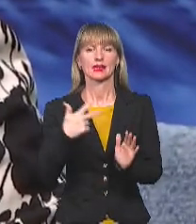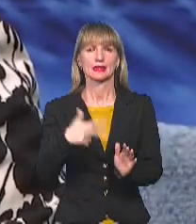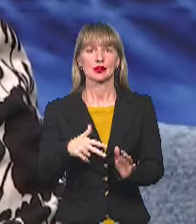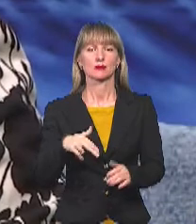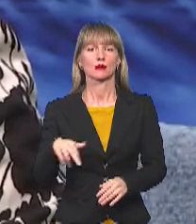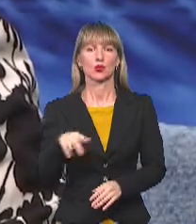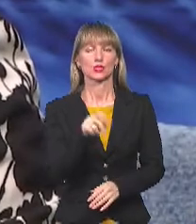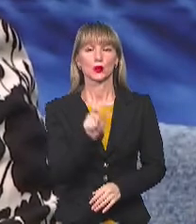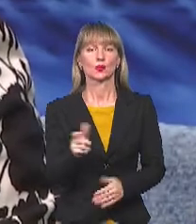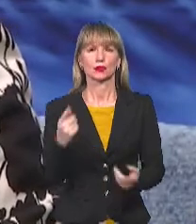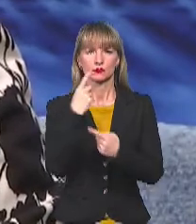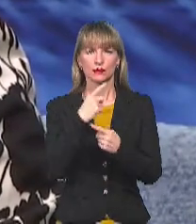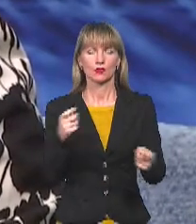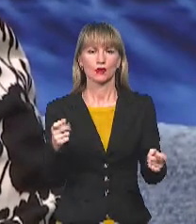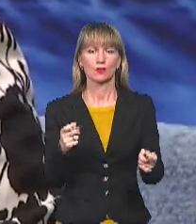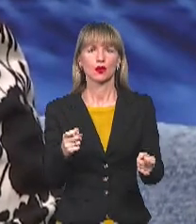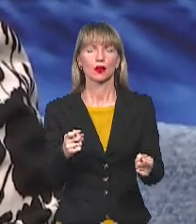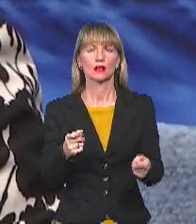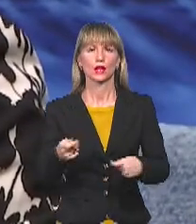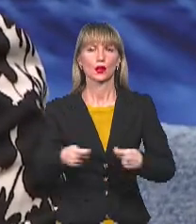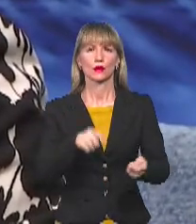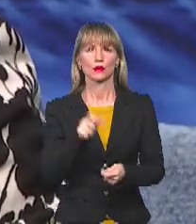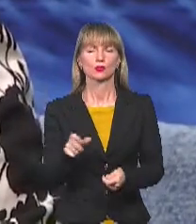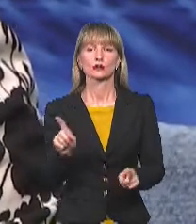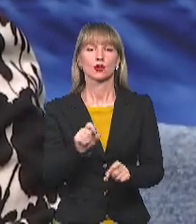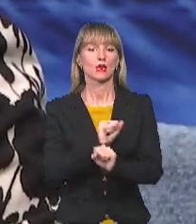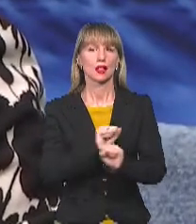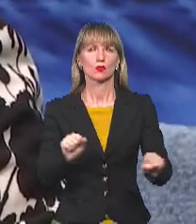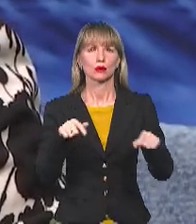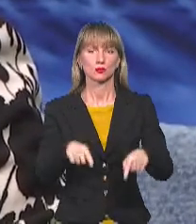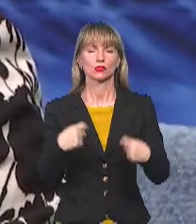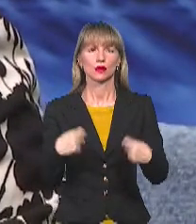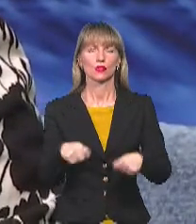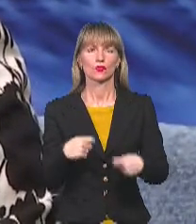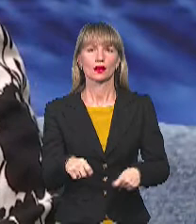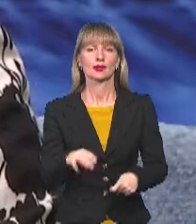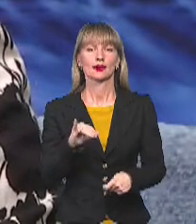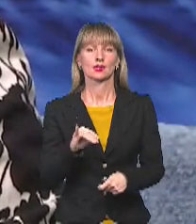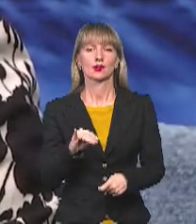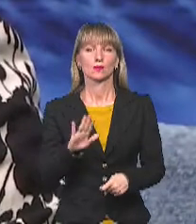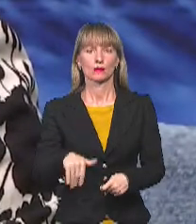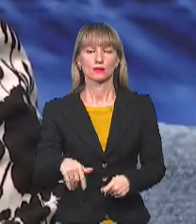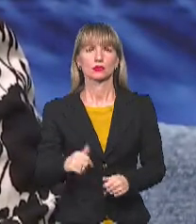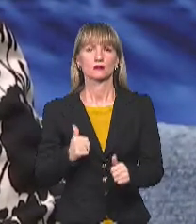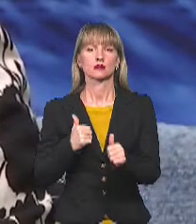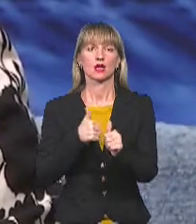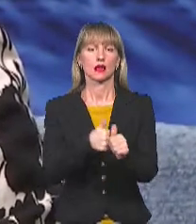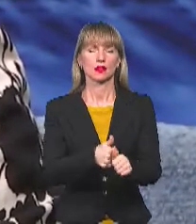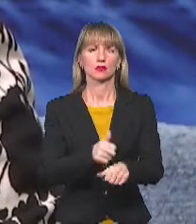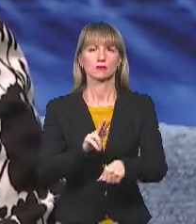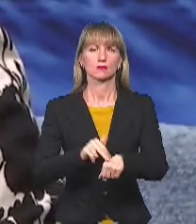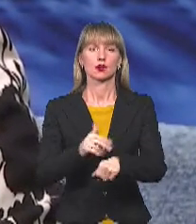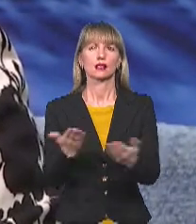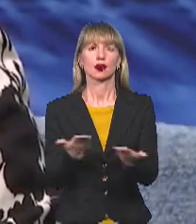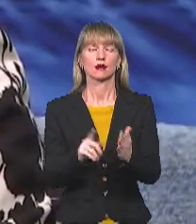прийшли люди, які повідомляли торгуючим, що не можна тут торгувати. І просто слідом за ними пішли правоохоронці,